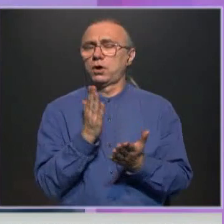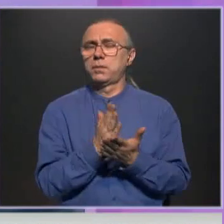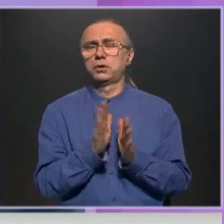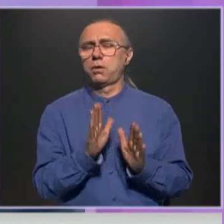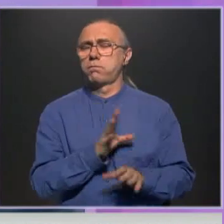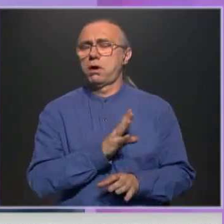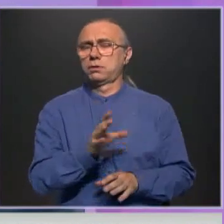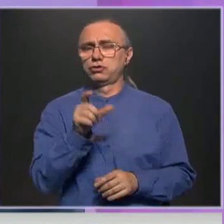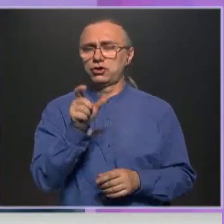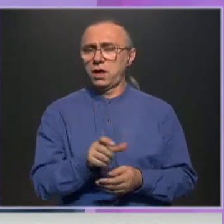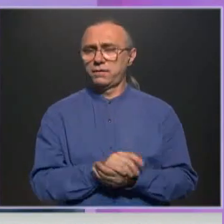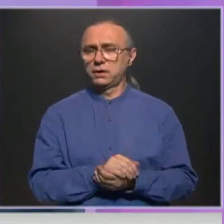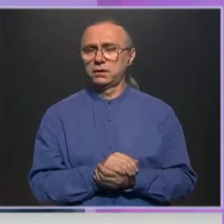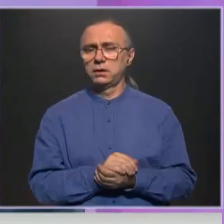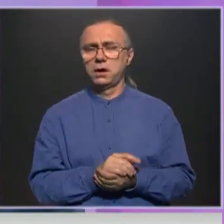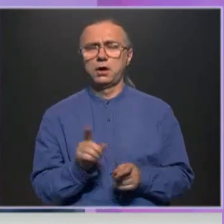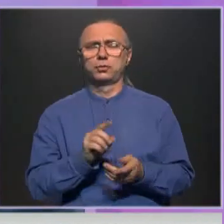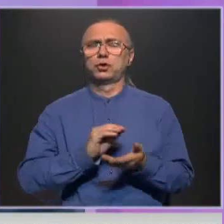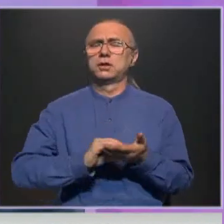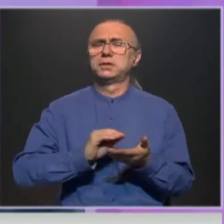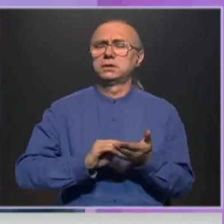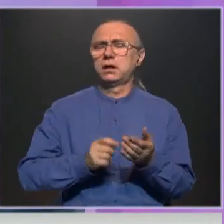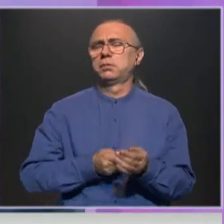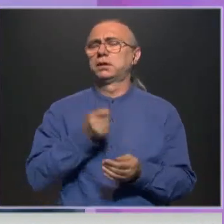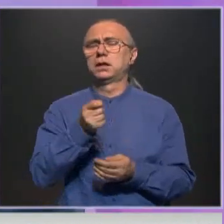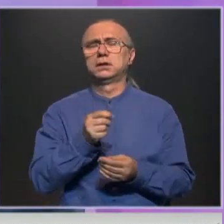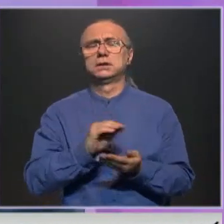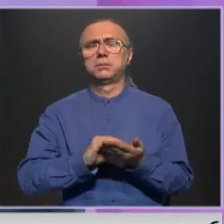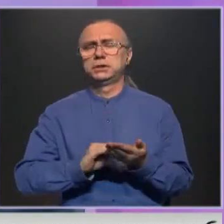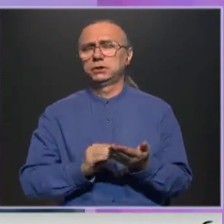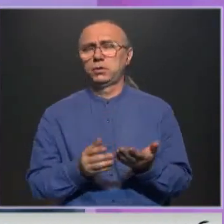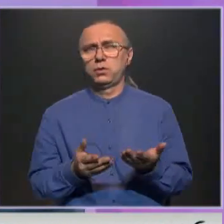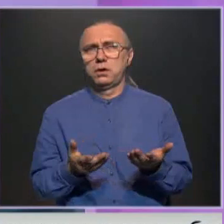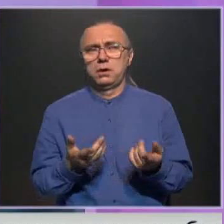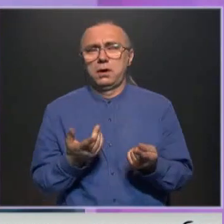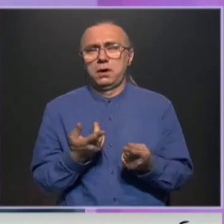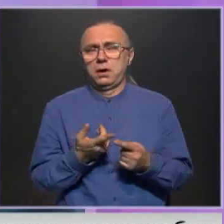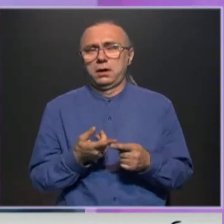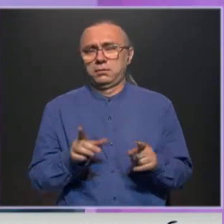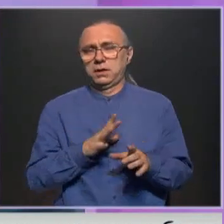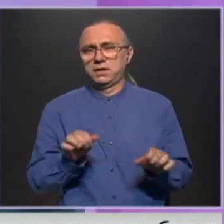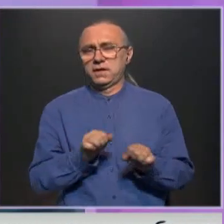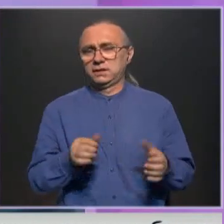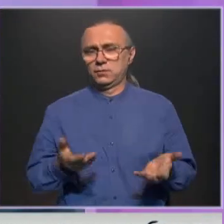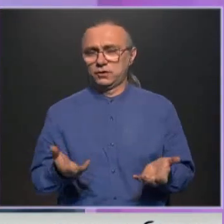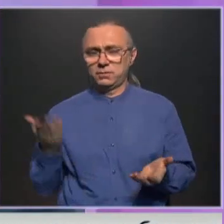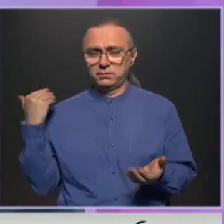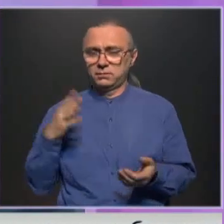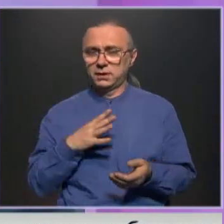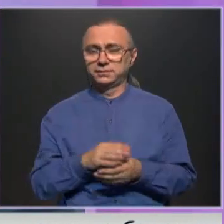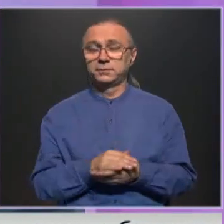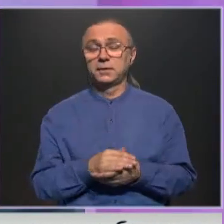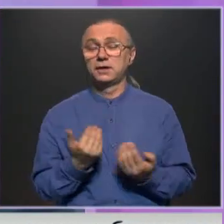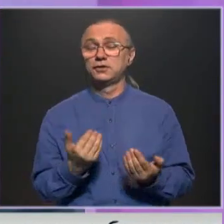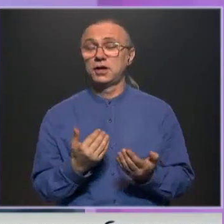А о том, чтобы уже что-то написать на пергаменте и подать какую-то записочку, и речи не шло. То есть это достаточно поздняя традиция, без которой,